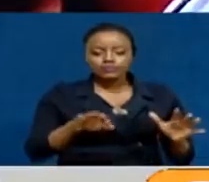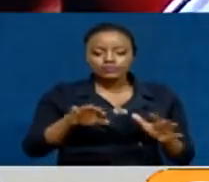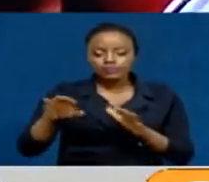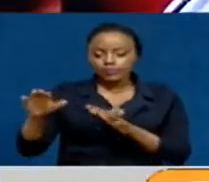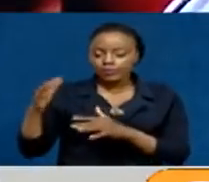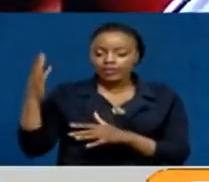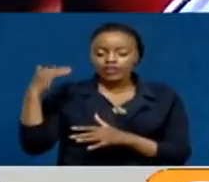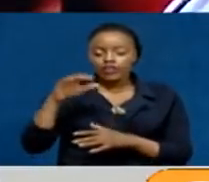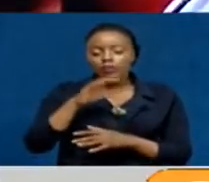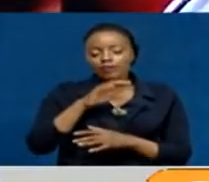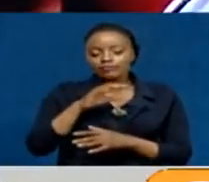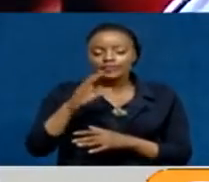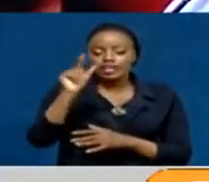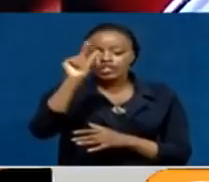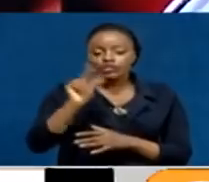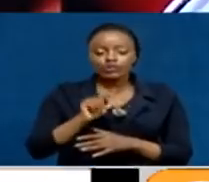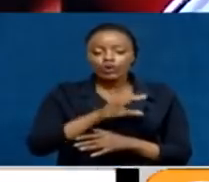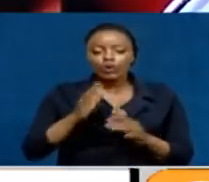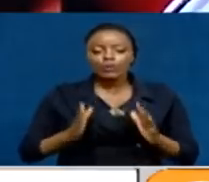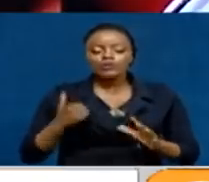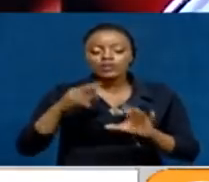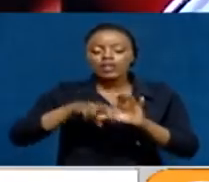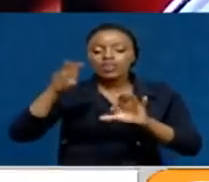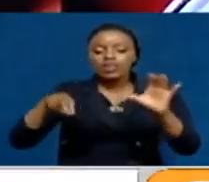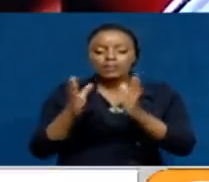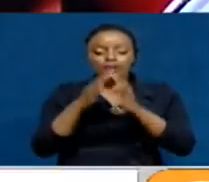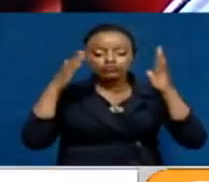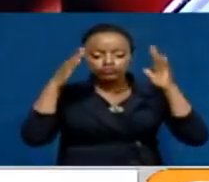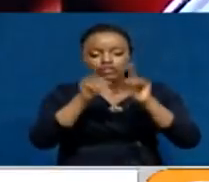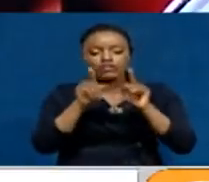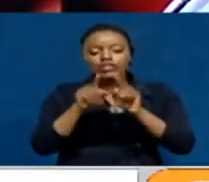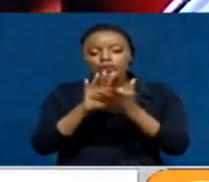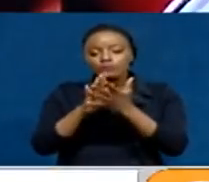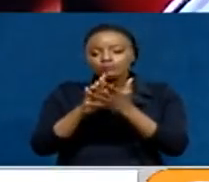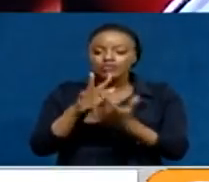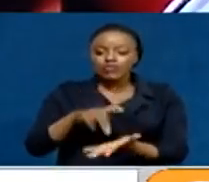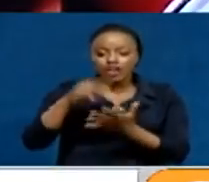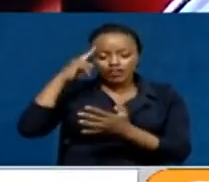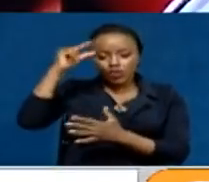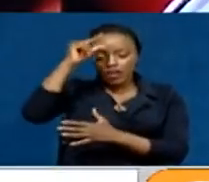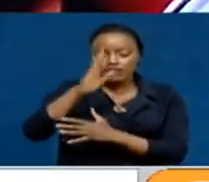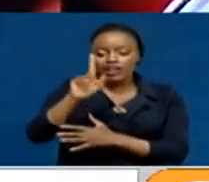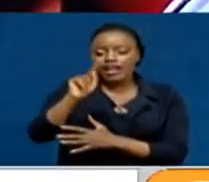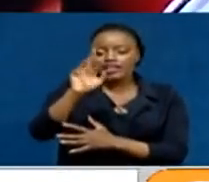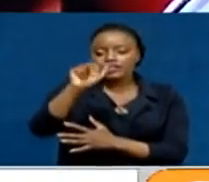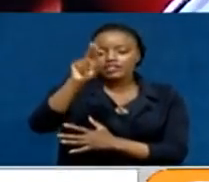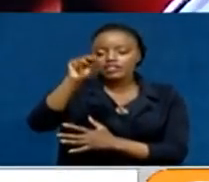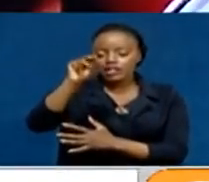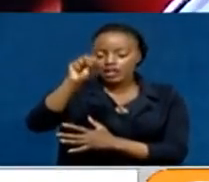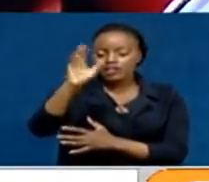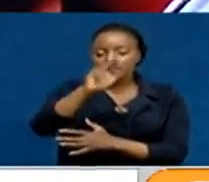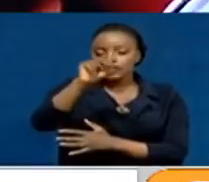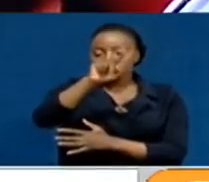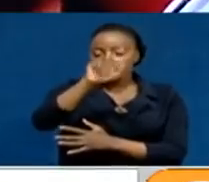Na aliyekuwa mratibu wa bonde la Ufa George Natembeya amejiuzulu na kujitosa kwenye kugombea ugavana kaunti ya Trans Nzoia. Natembeya ndiye afisa